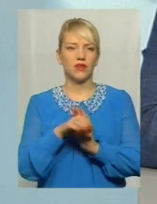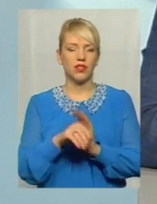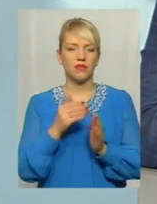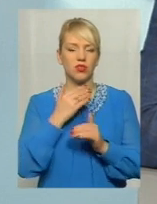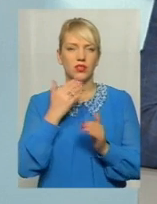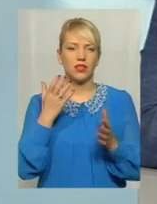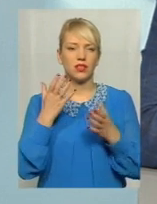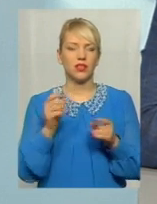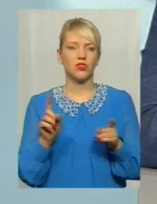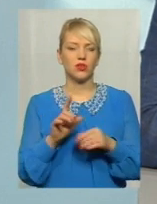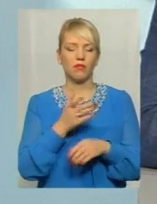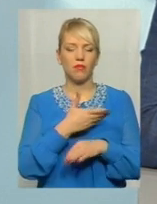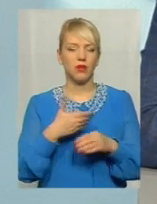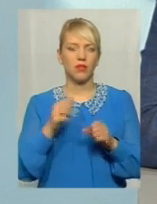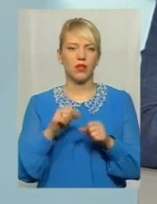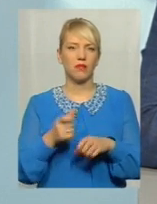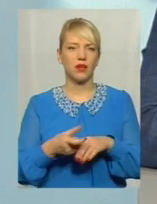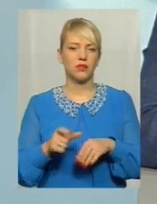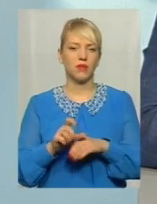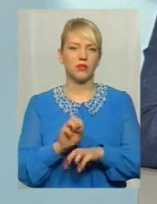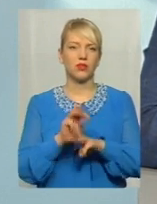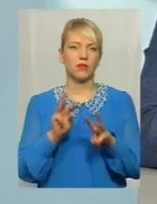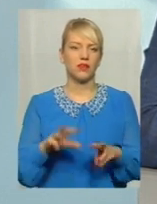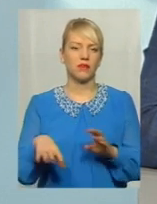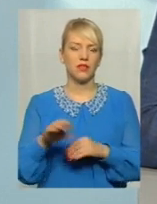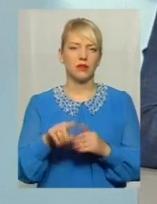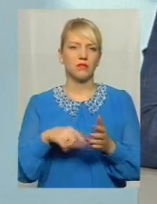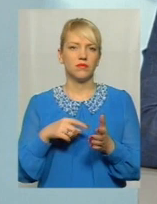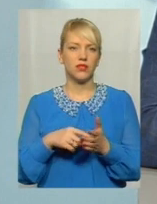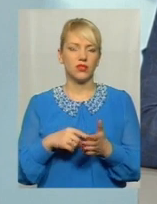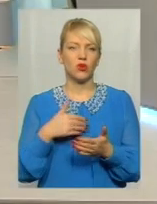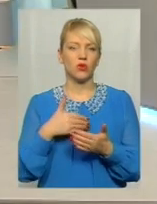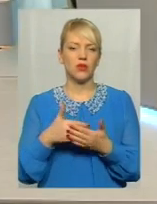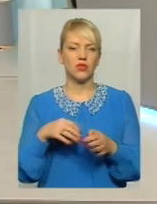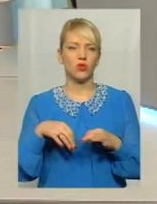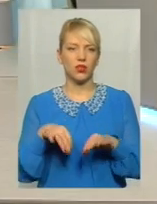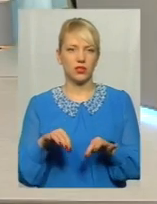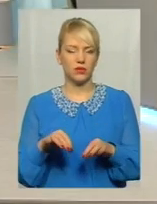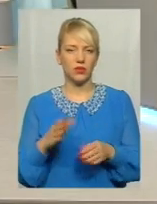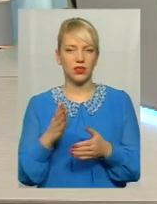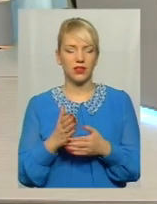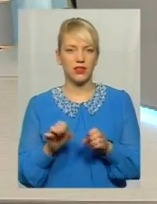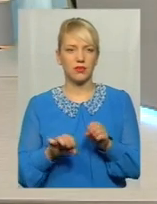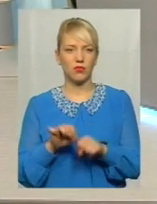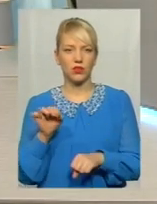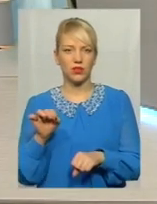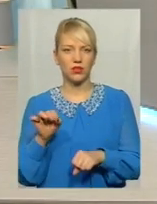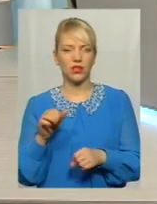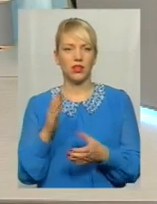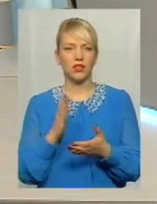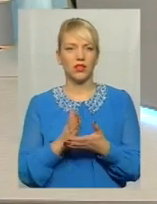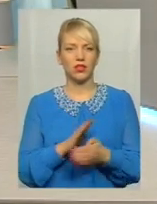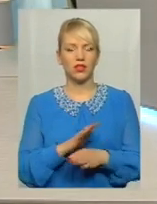для того, щоб ми максимально забезпечили все місто громадським транспортом. Так, є збої, Є